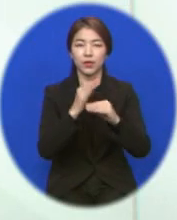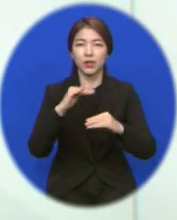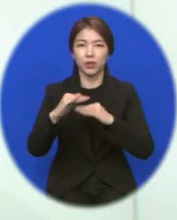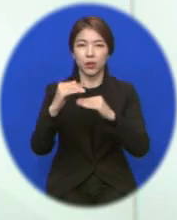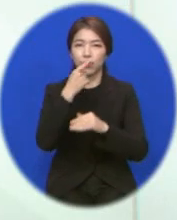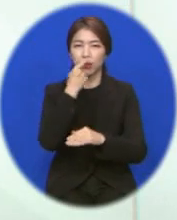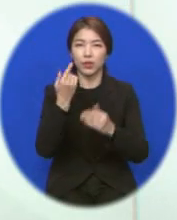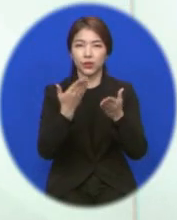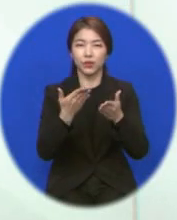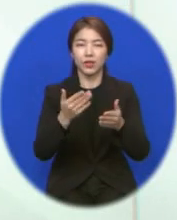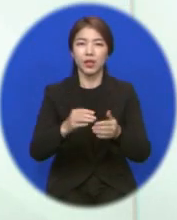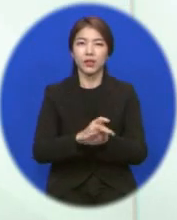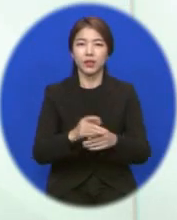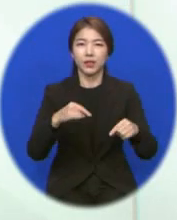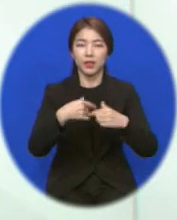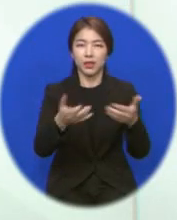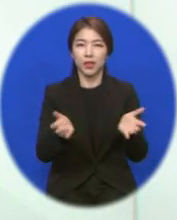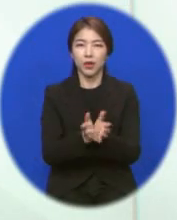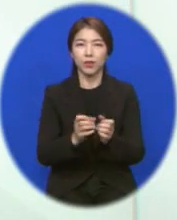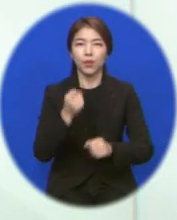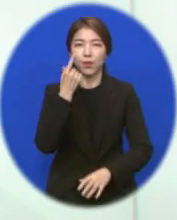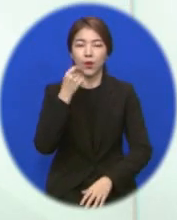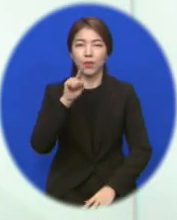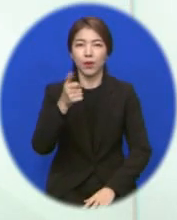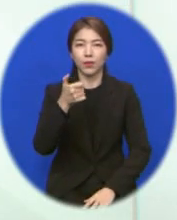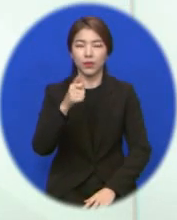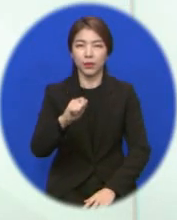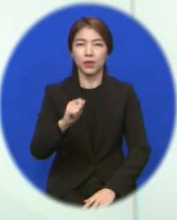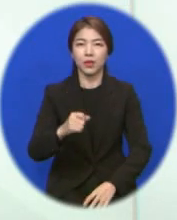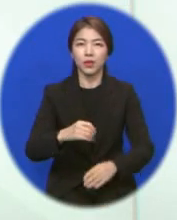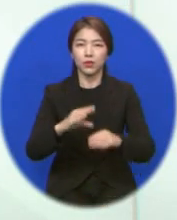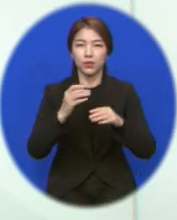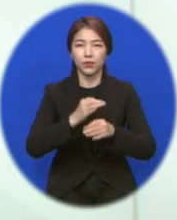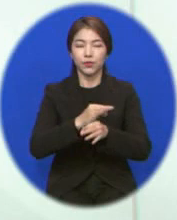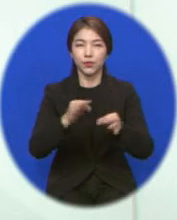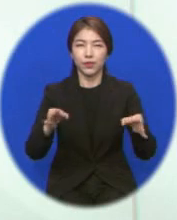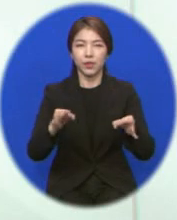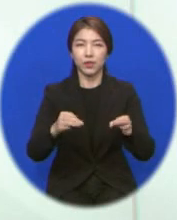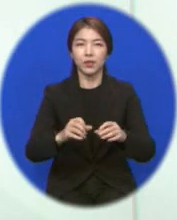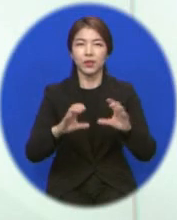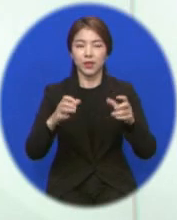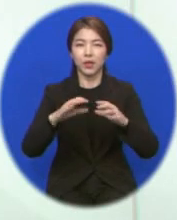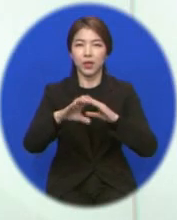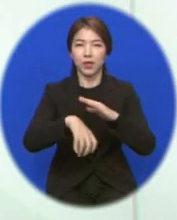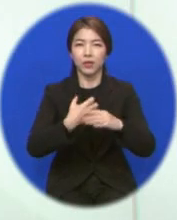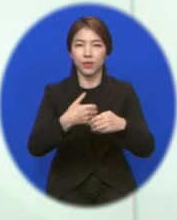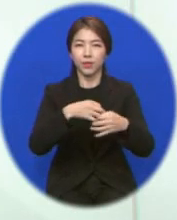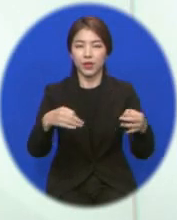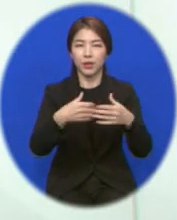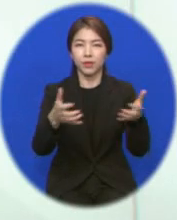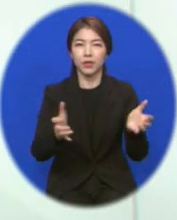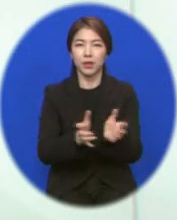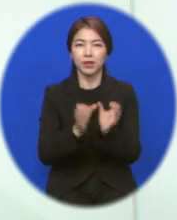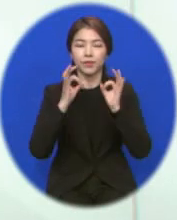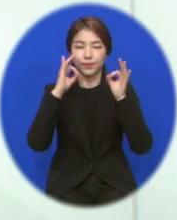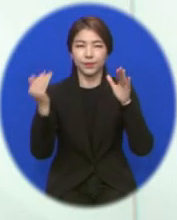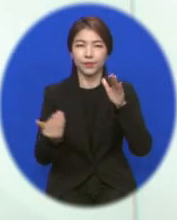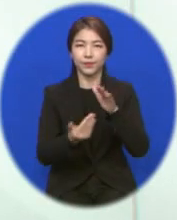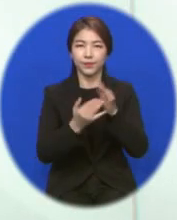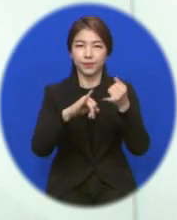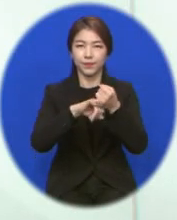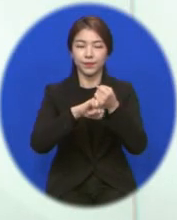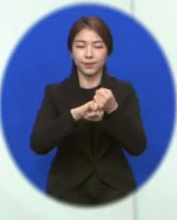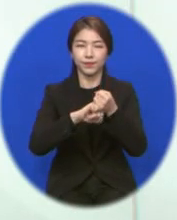모든시민에게중산층이상의생활을보장하고 매달150만원의배당금을지급하는정당으로서, 국민혁명배 당당은최선을